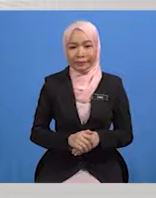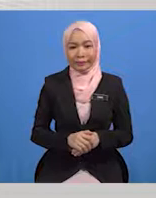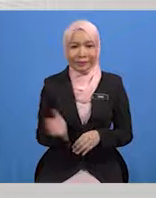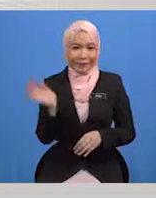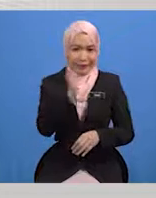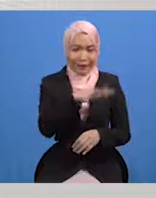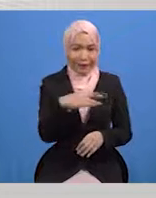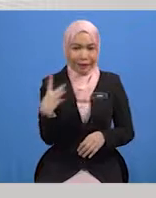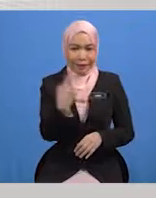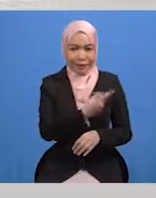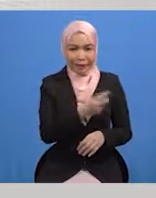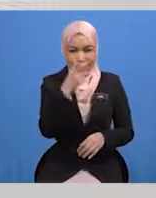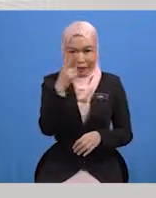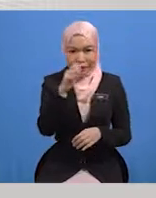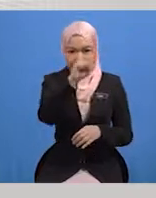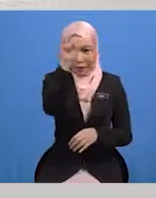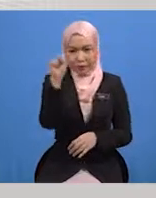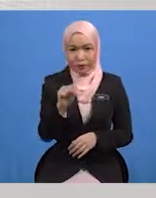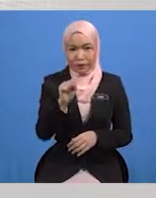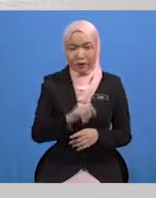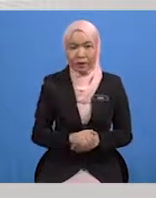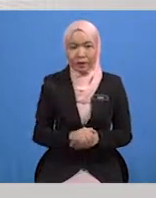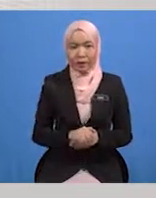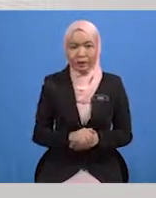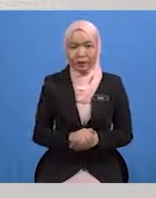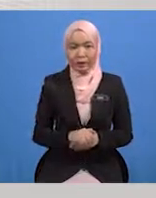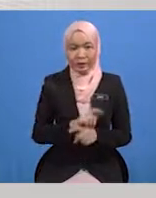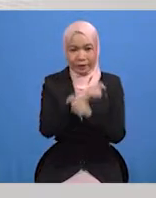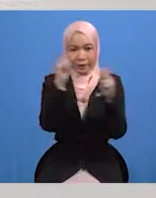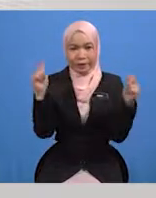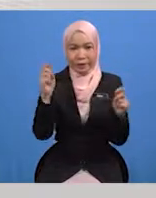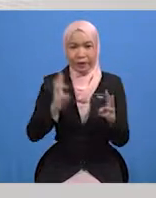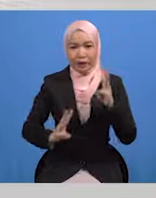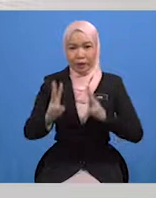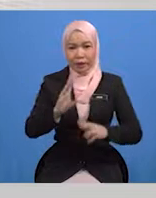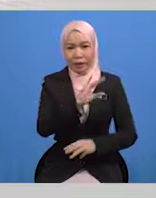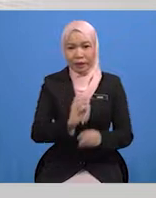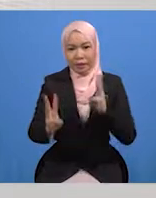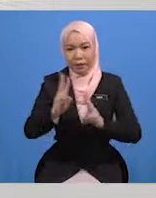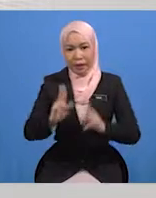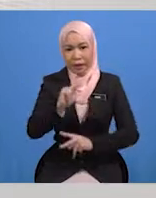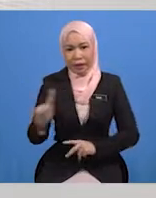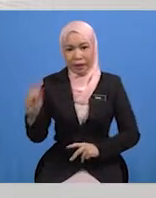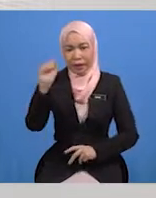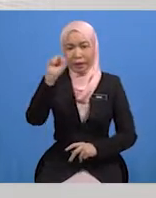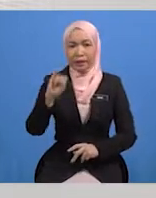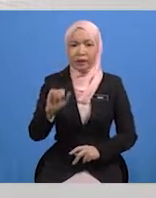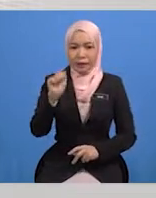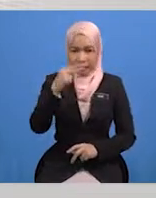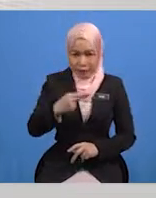Mari kita lihat soalan tentang watak dan perwatakan Asiah Samiah.